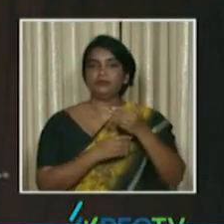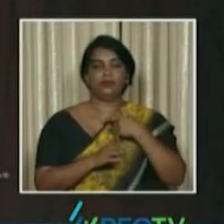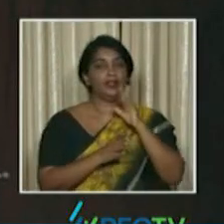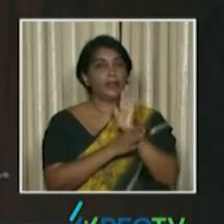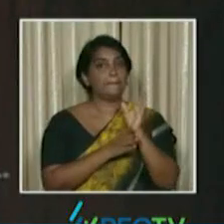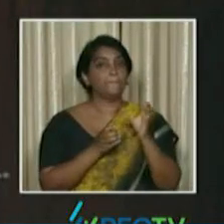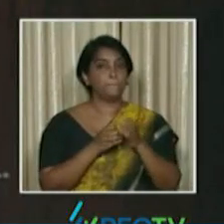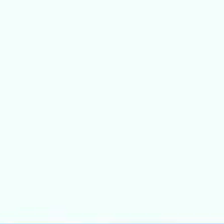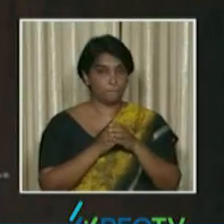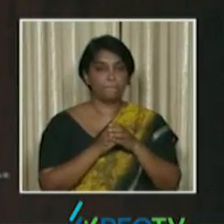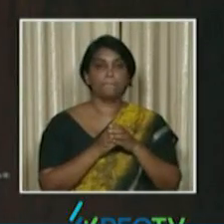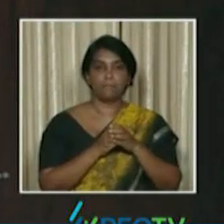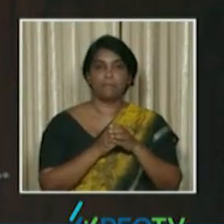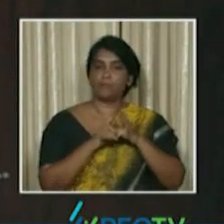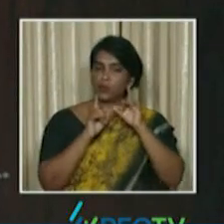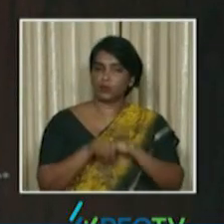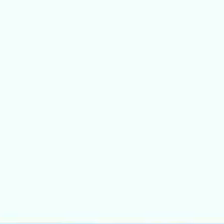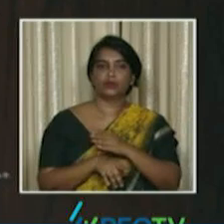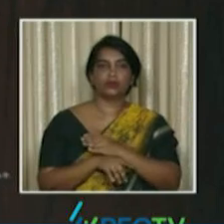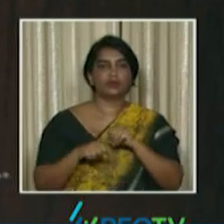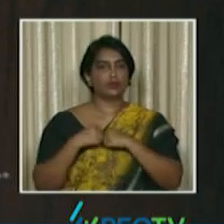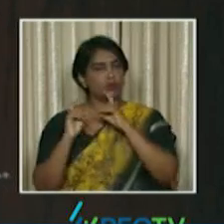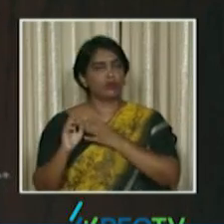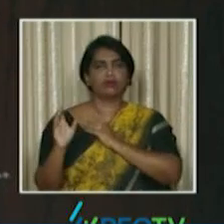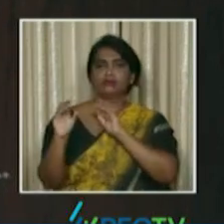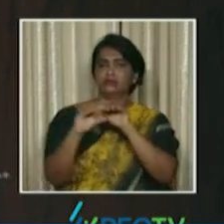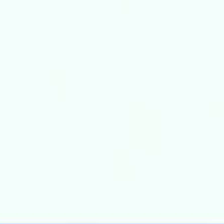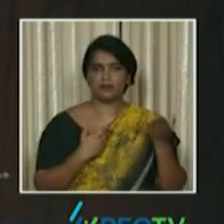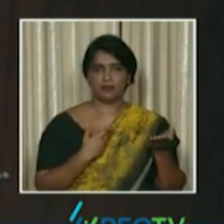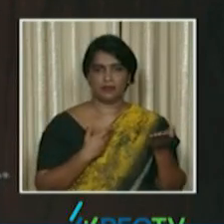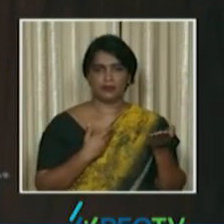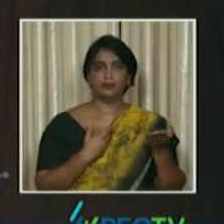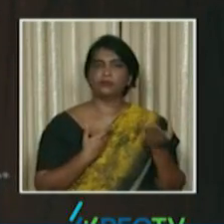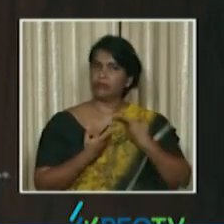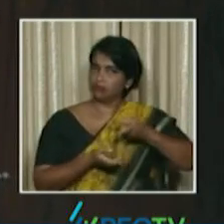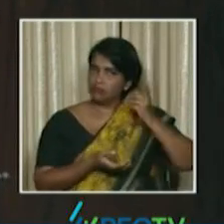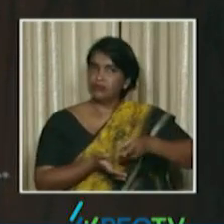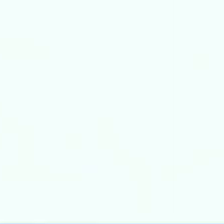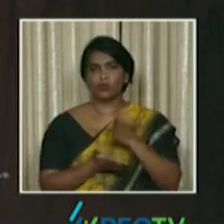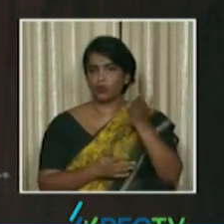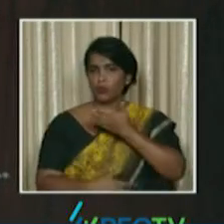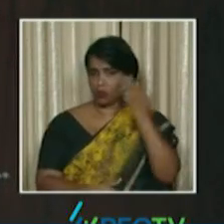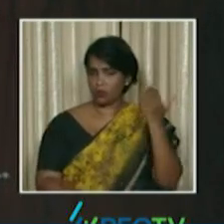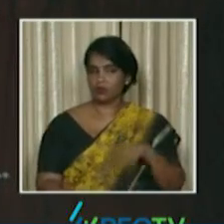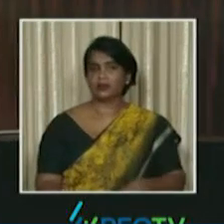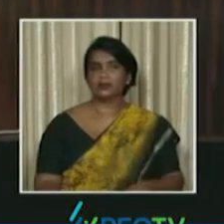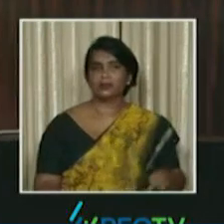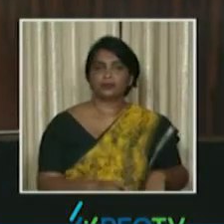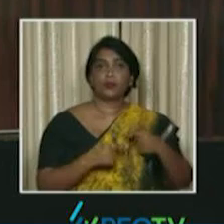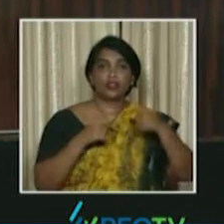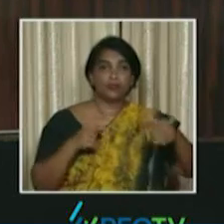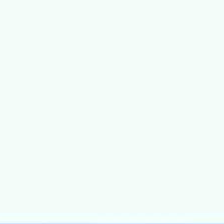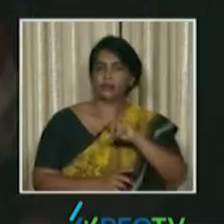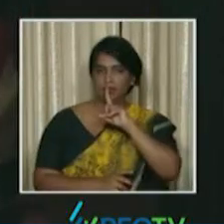නිදහස් පක්ෂෙත් මේ වගේම තත්ත්වයක් තියෙන්නේ, උත්තර සභාවෙත් මේ වගේ තත්ත්වයක් තියෙන. අපිට මේකට යන්න දෙන්න තීන්දුව ගන්න ඒවා කිසිම දෙයක් අපි දන්නේ නැහැ. විපක්ෂ නායකතුමා මොකද